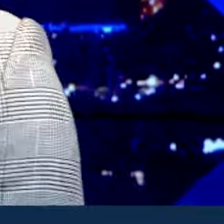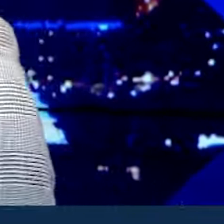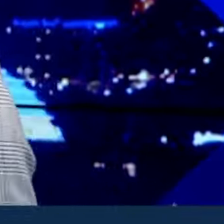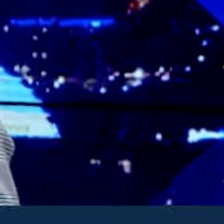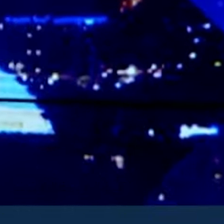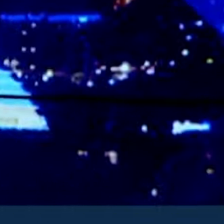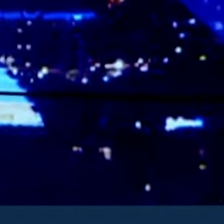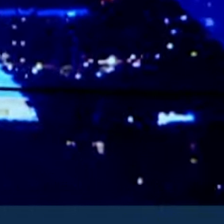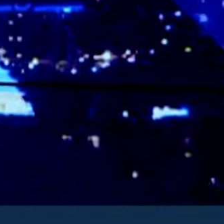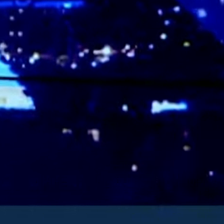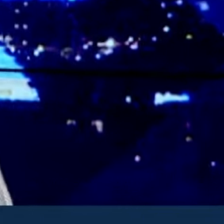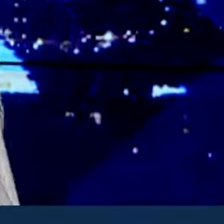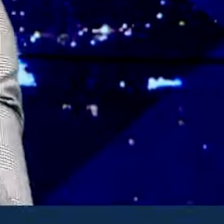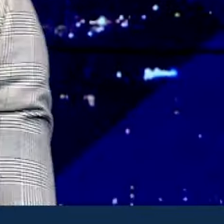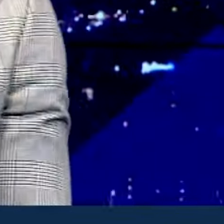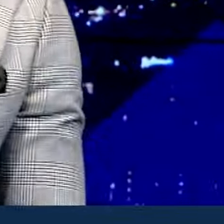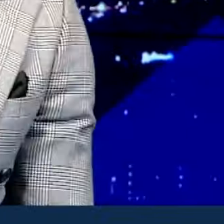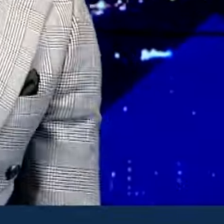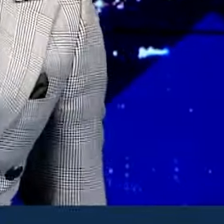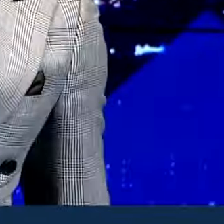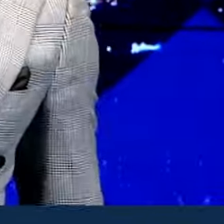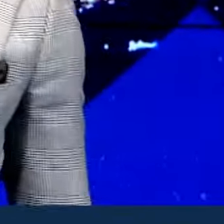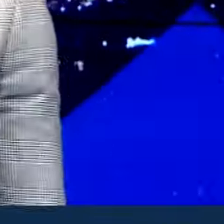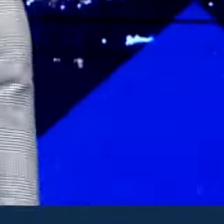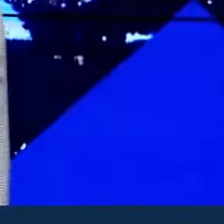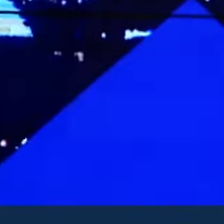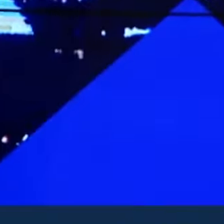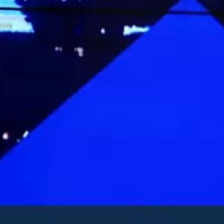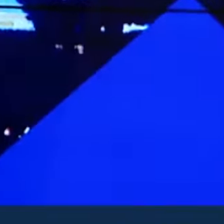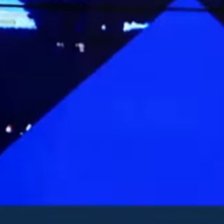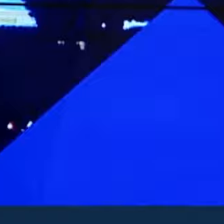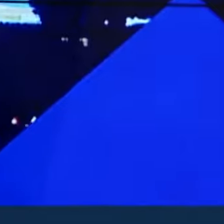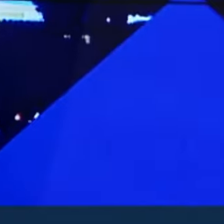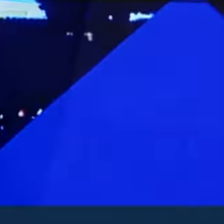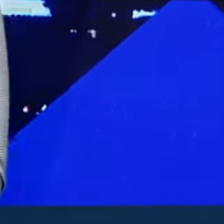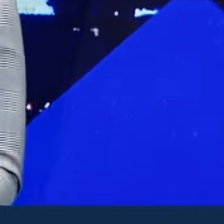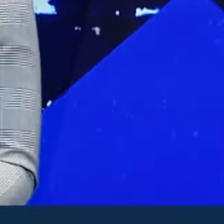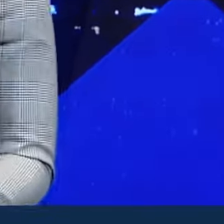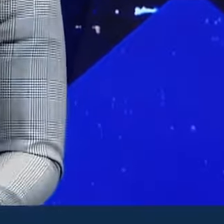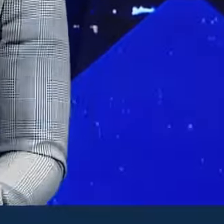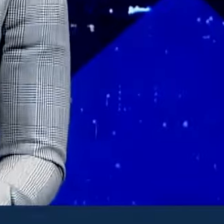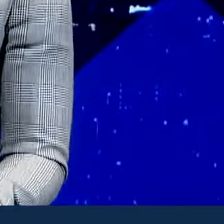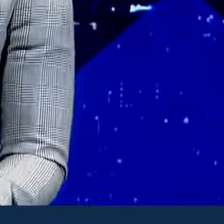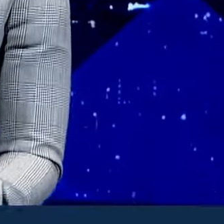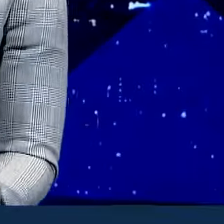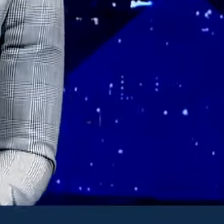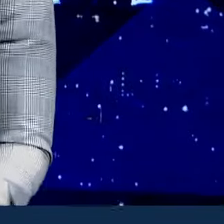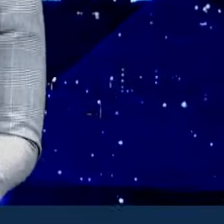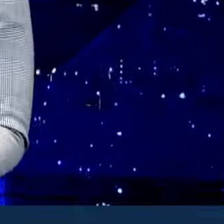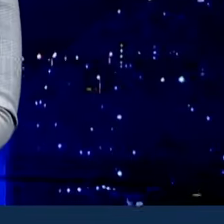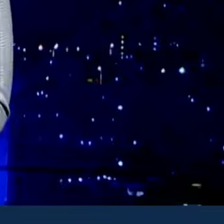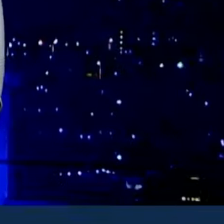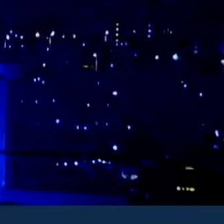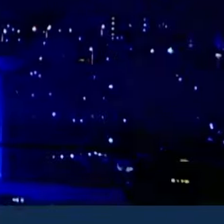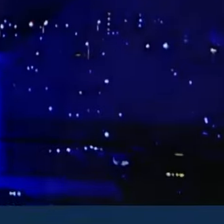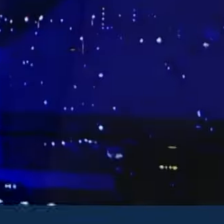nasty, I'm addicted for life. Oh, oh, I don't wanna leave you,